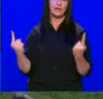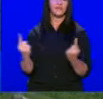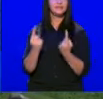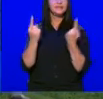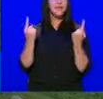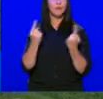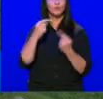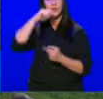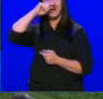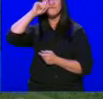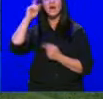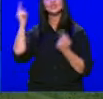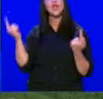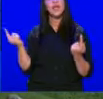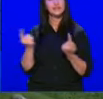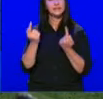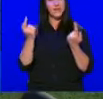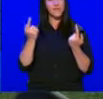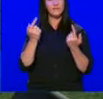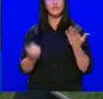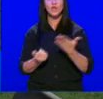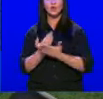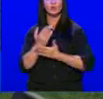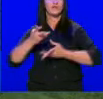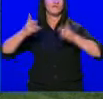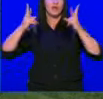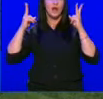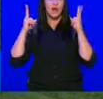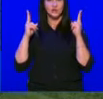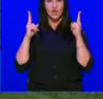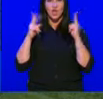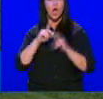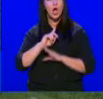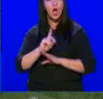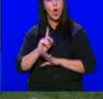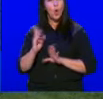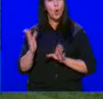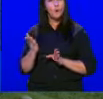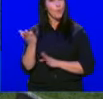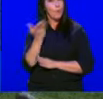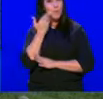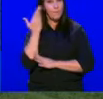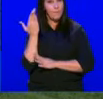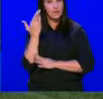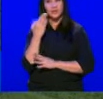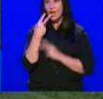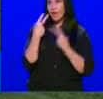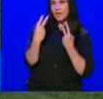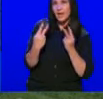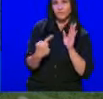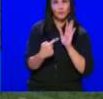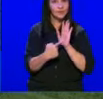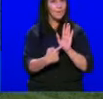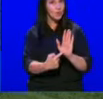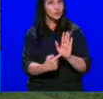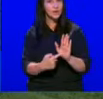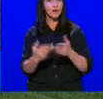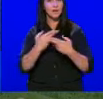на важни инициативи, на иновативни решения, което беше явно демонстрирано и